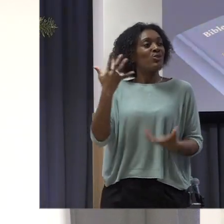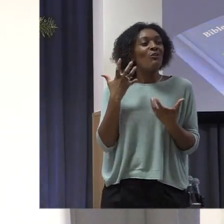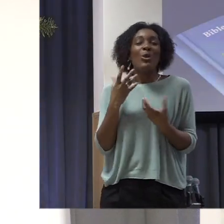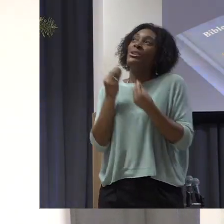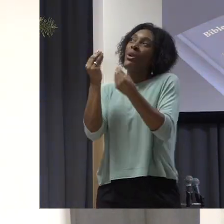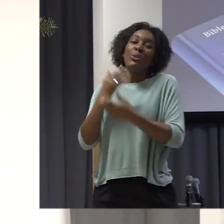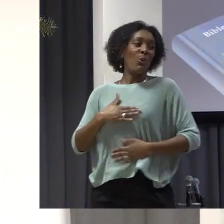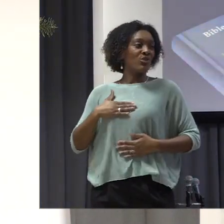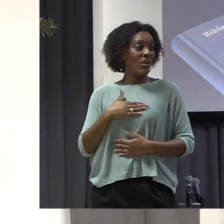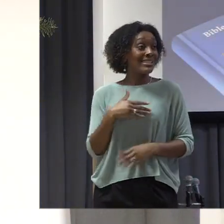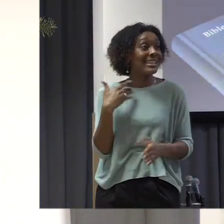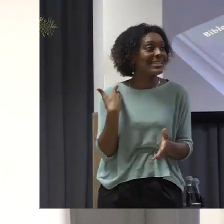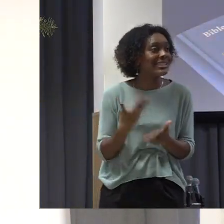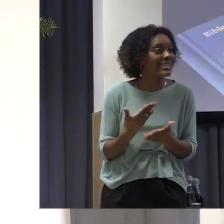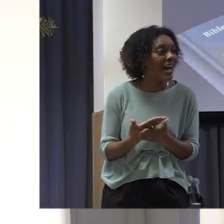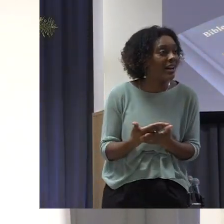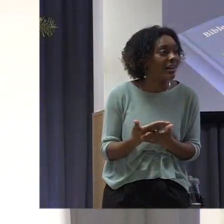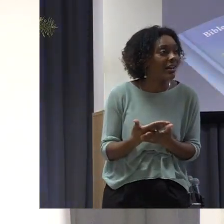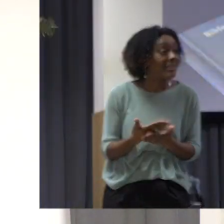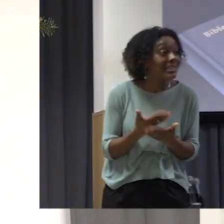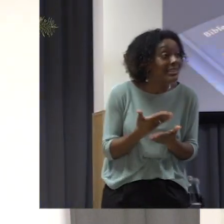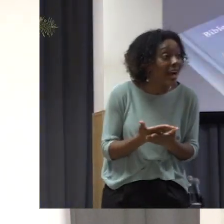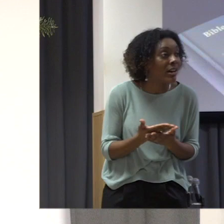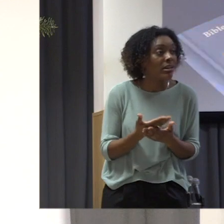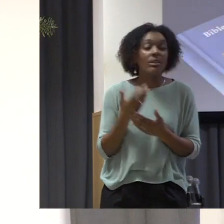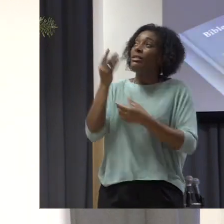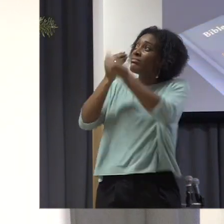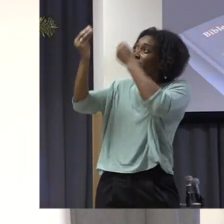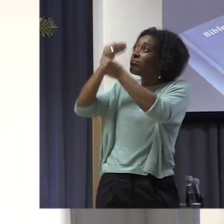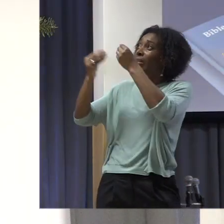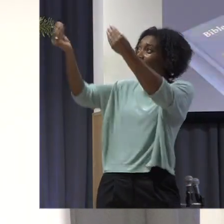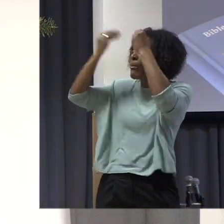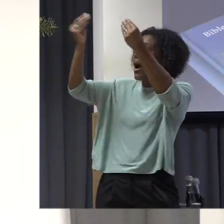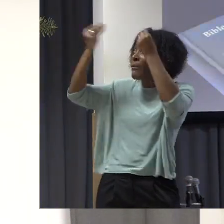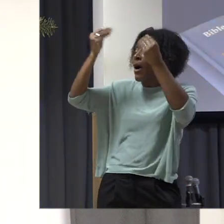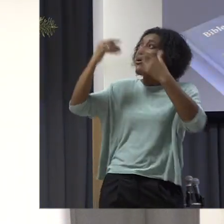Le bon fondement, les bons instruments pour témoigner ce message.